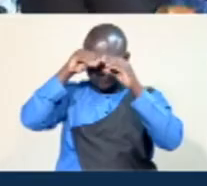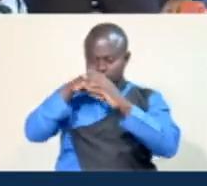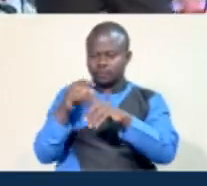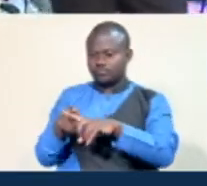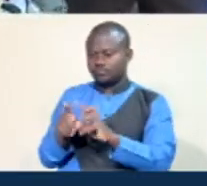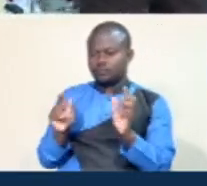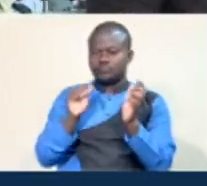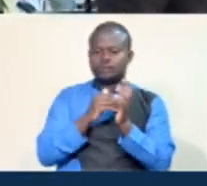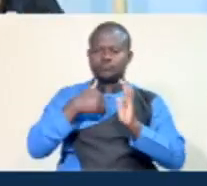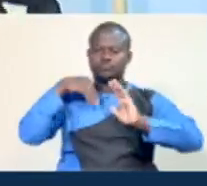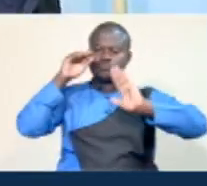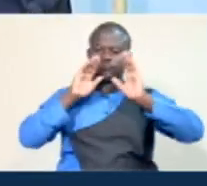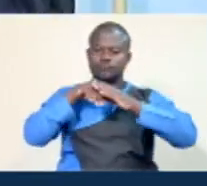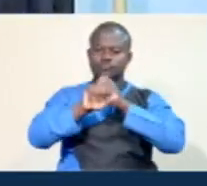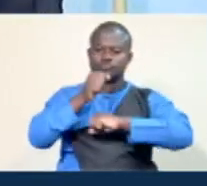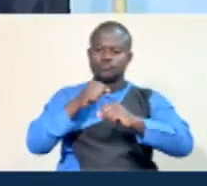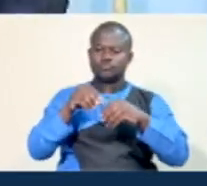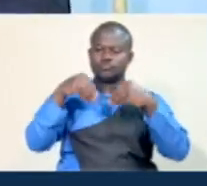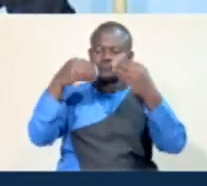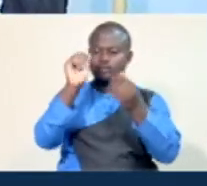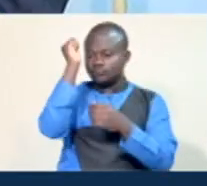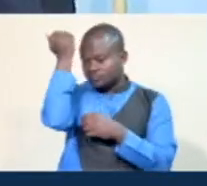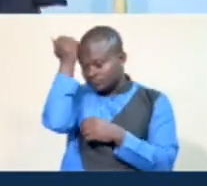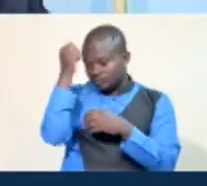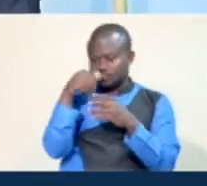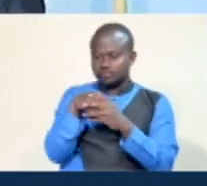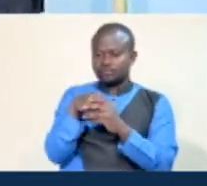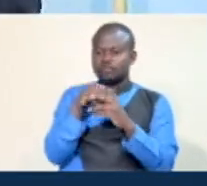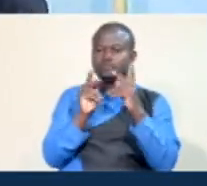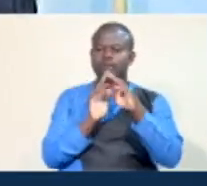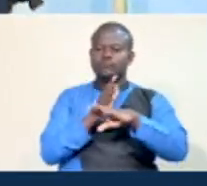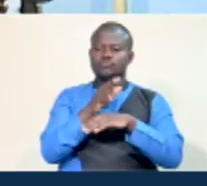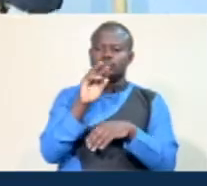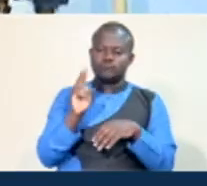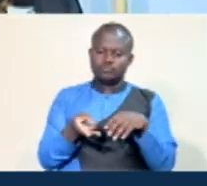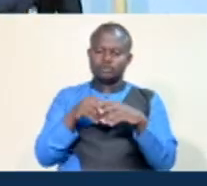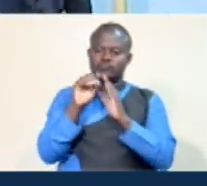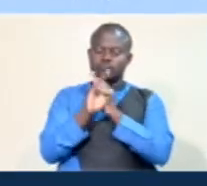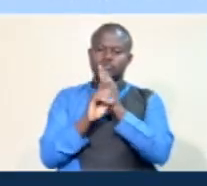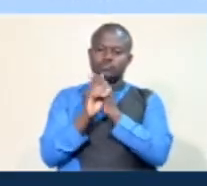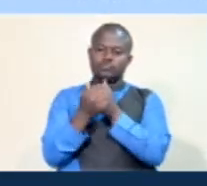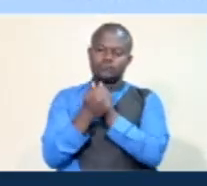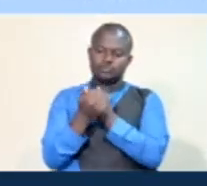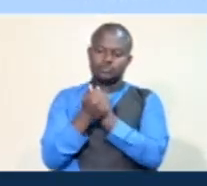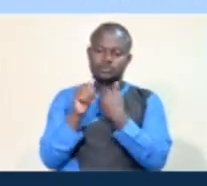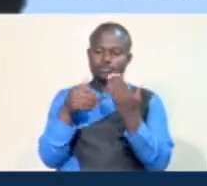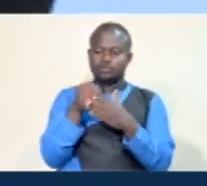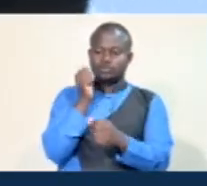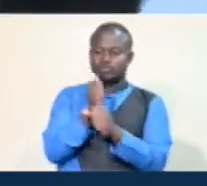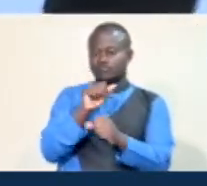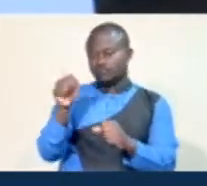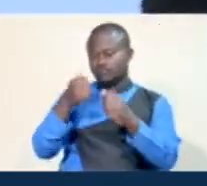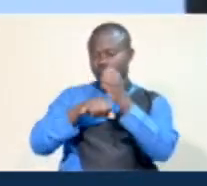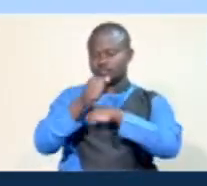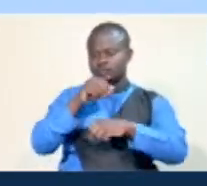atandukanye, bagize n'uruhare mu gikorwa cyo gutanga ubwisungane mu kwivuza ku bantu barenga 200,000 bo mu karere ka Rubavu, bakaba barakoze n'ibindi